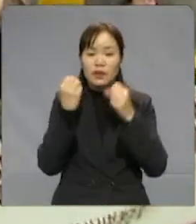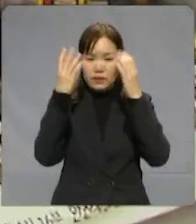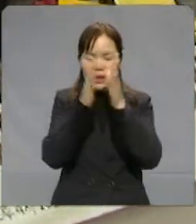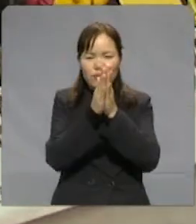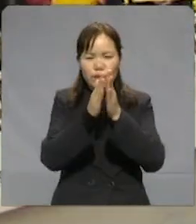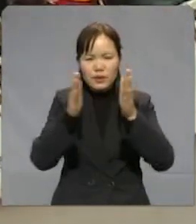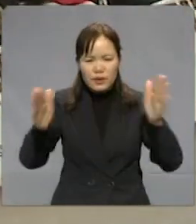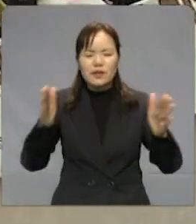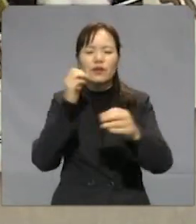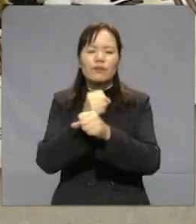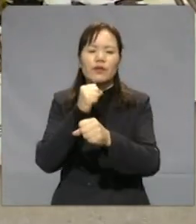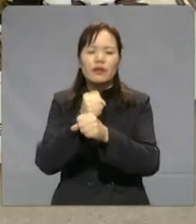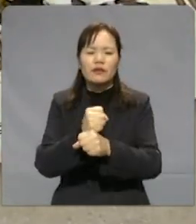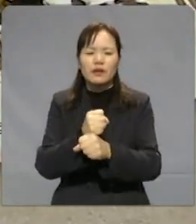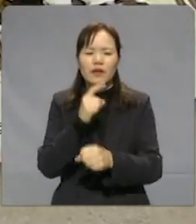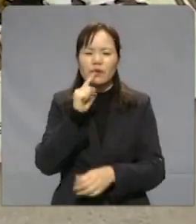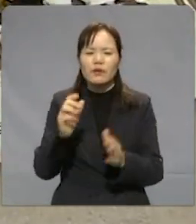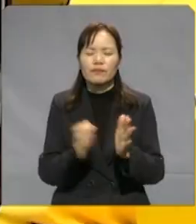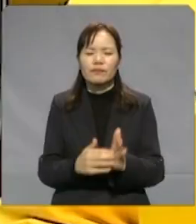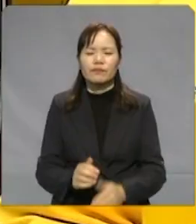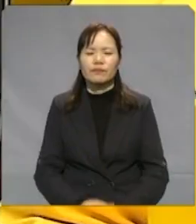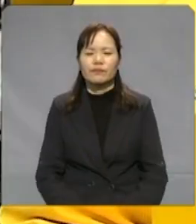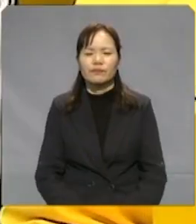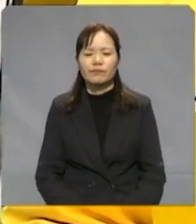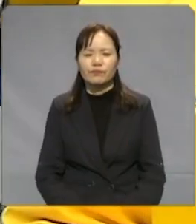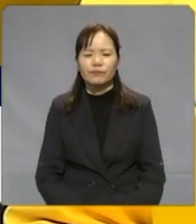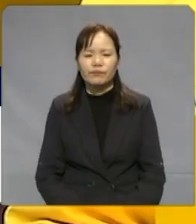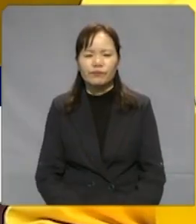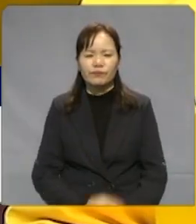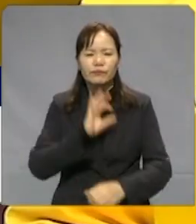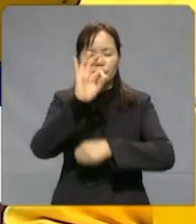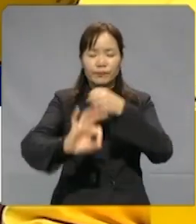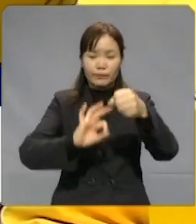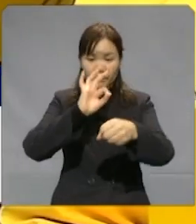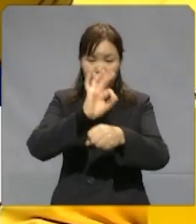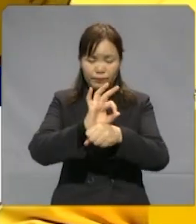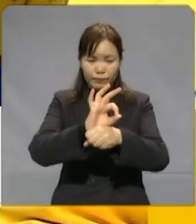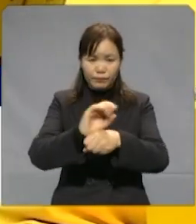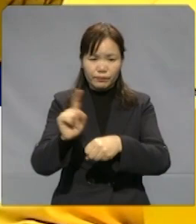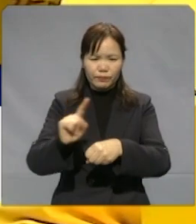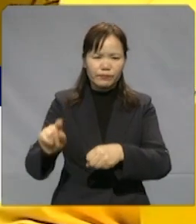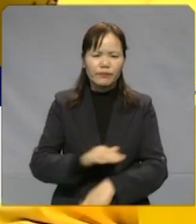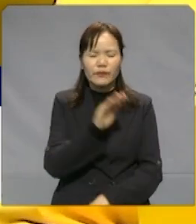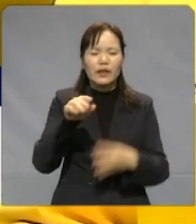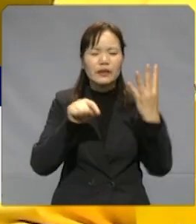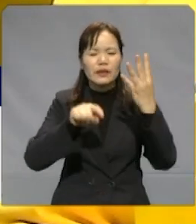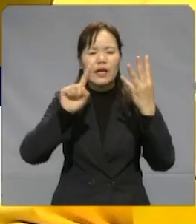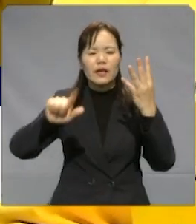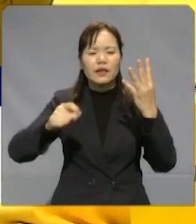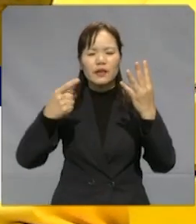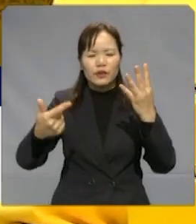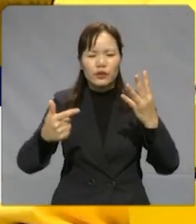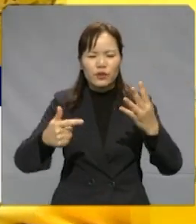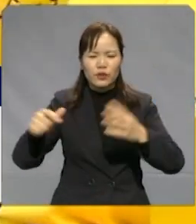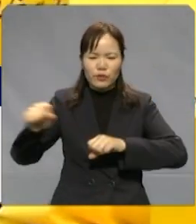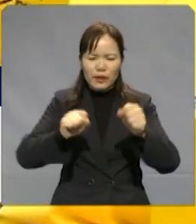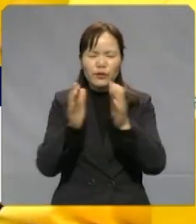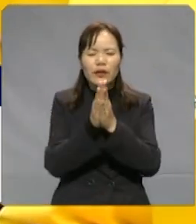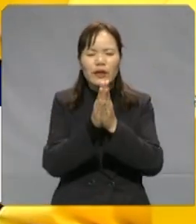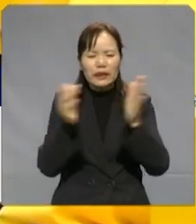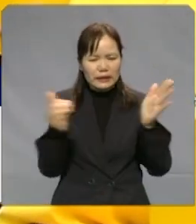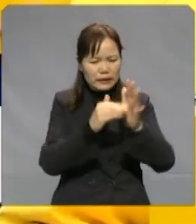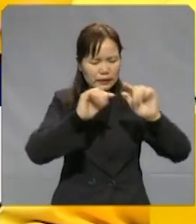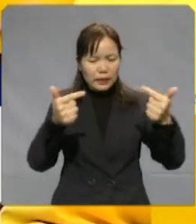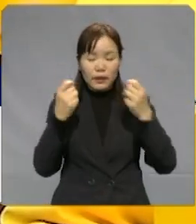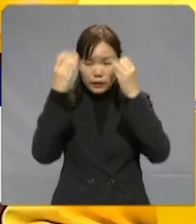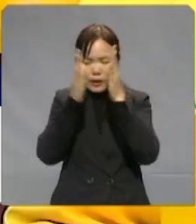출발점으로 삼겠다고도 강조했습니다. 10주기가 우리 사회운동의 끝이 아니라 새로운 시작임을,